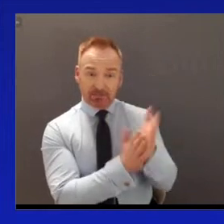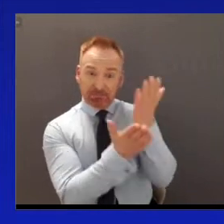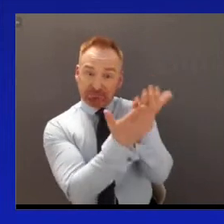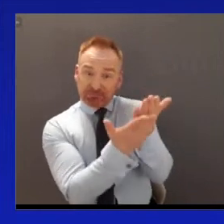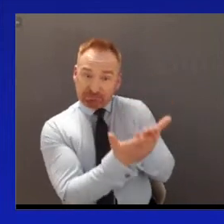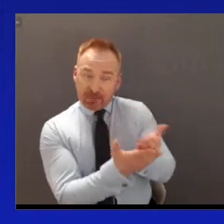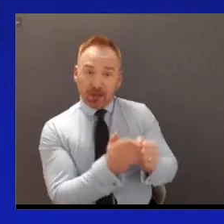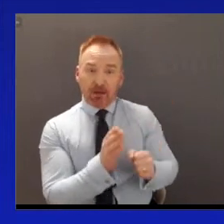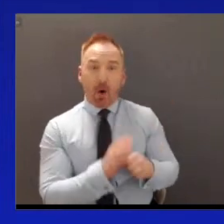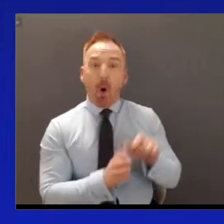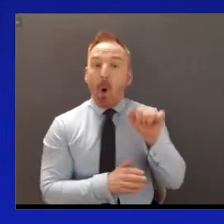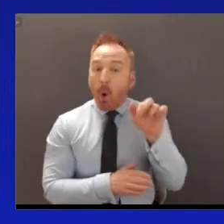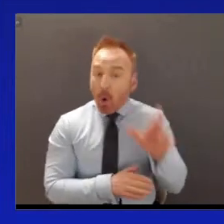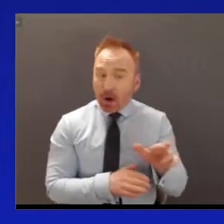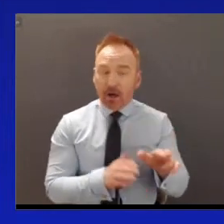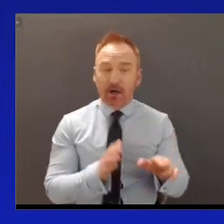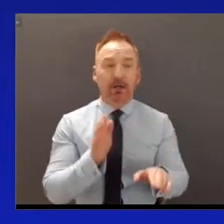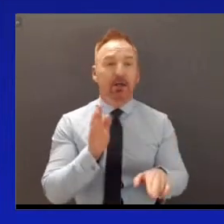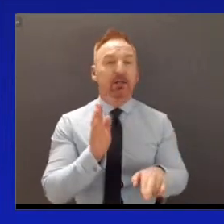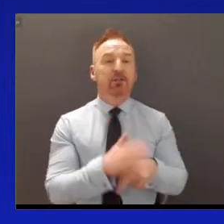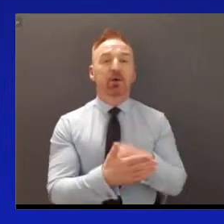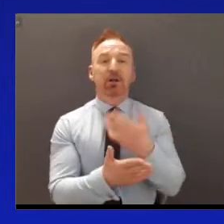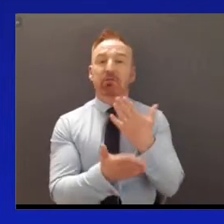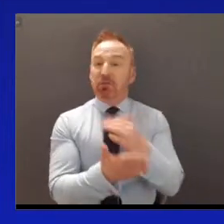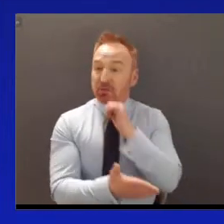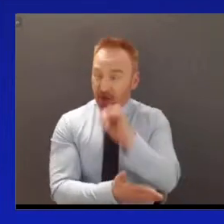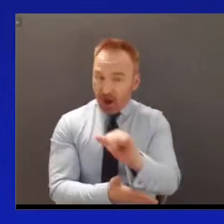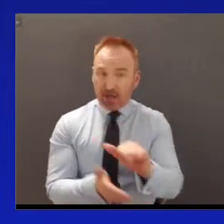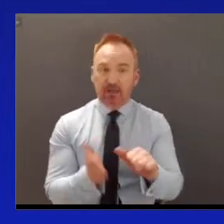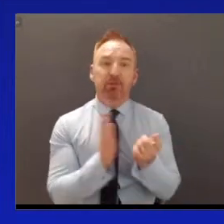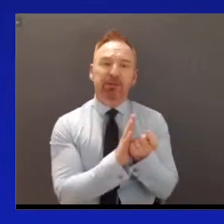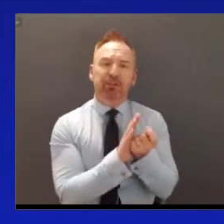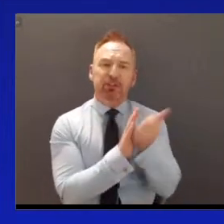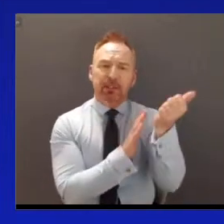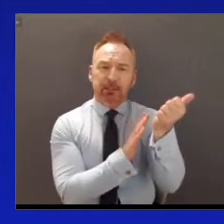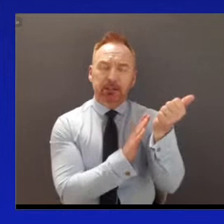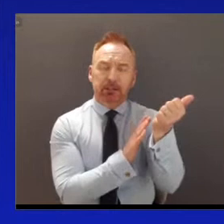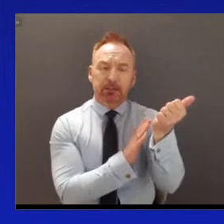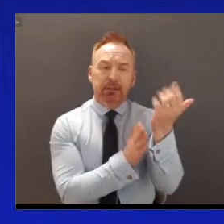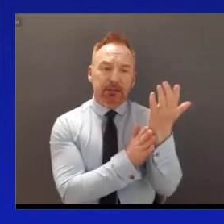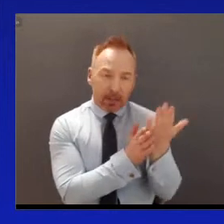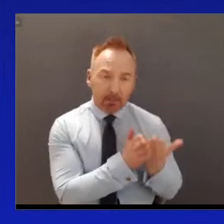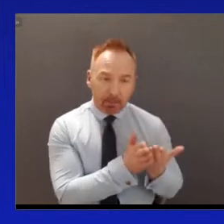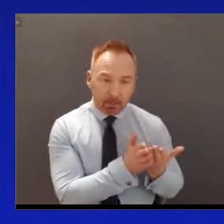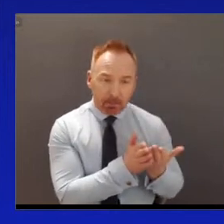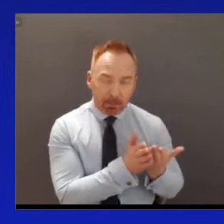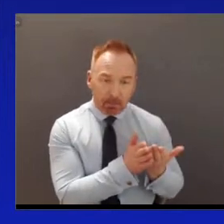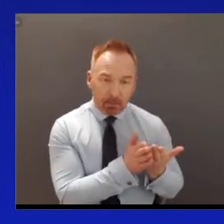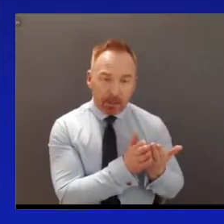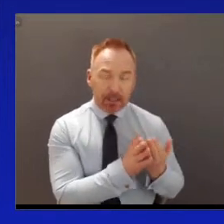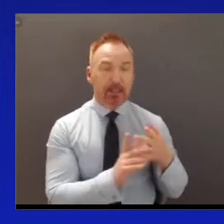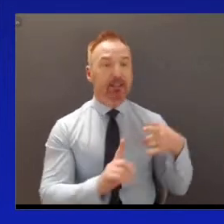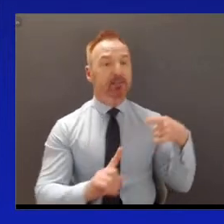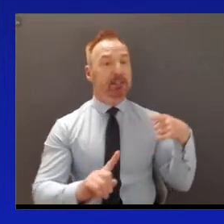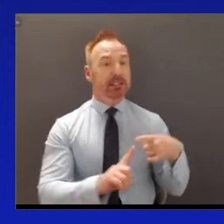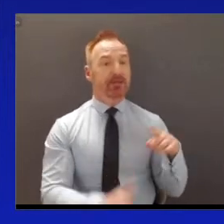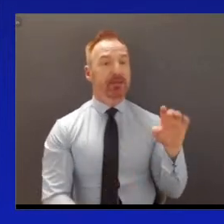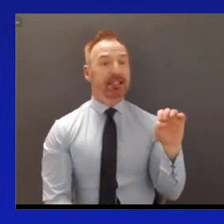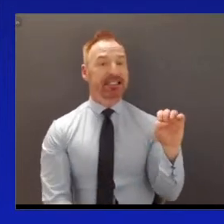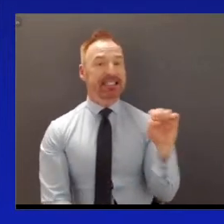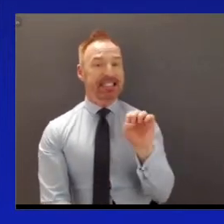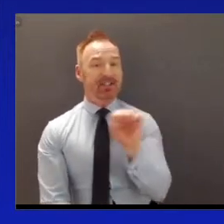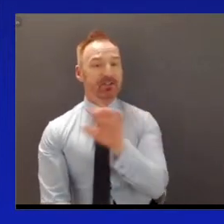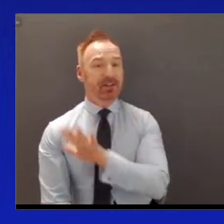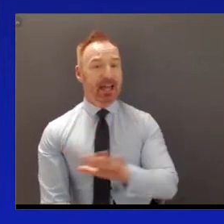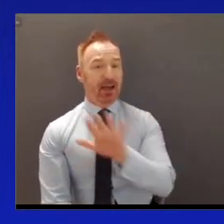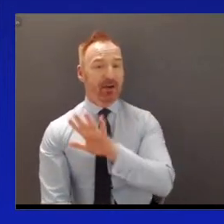pas fonctionné. Particulièrement dans l'Est, lorsqu'on a modifié le centre Ray Friel